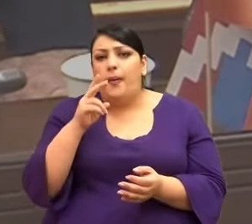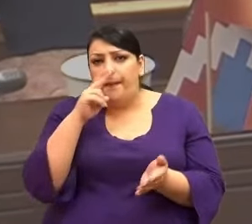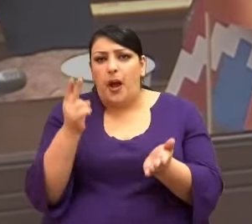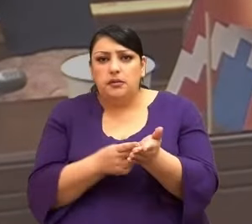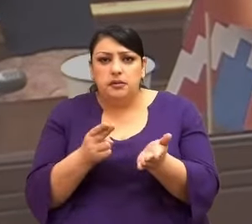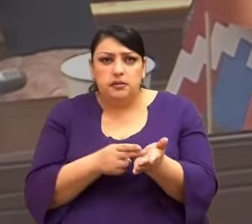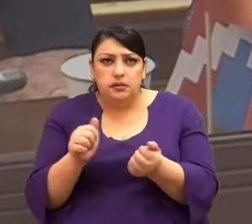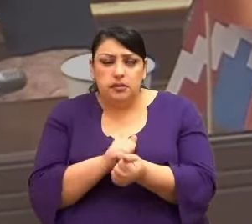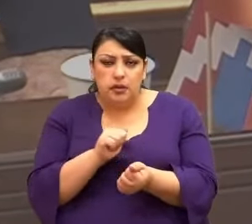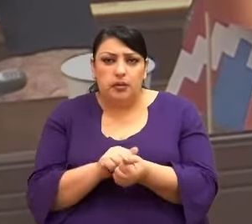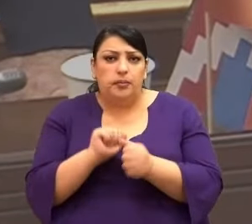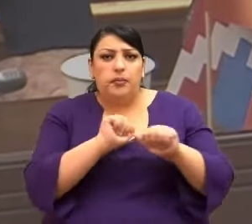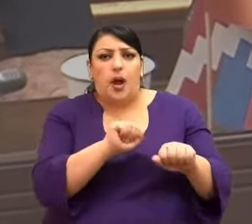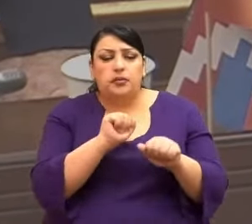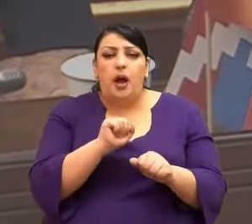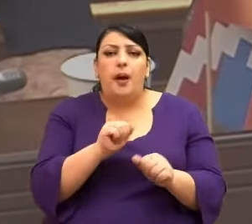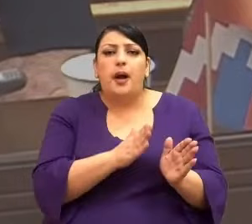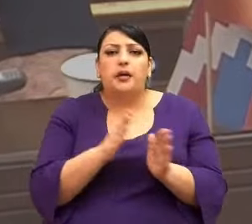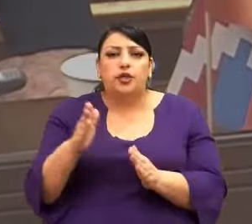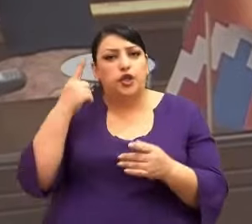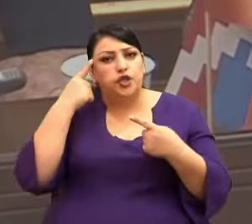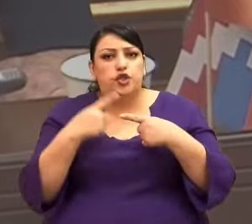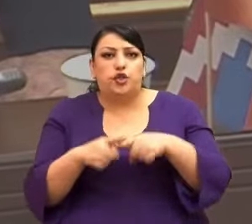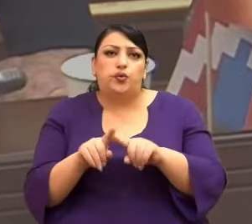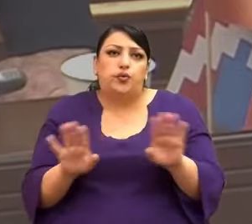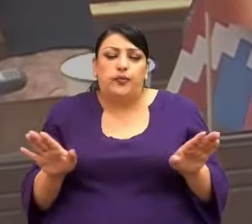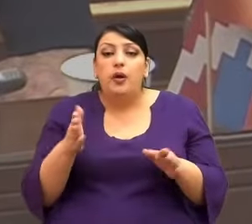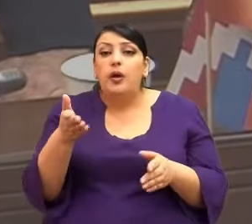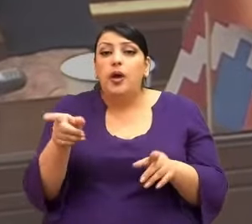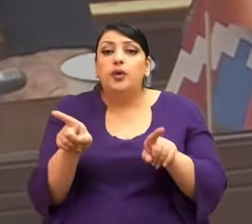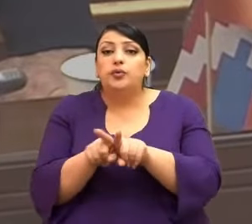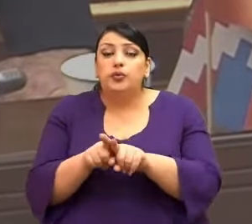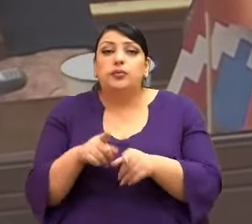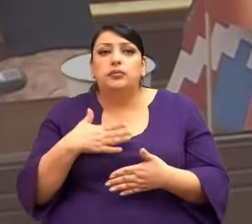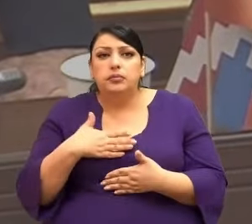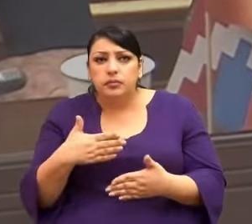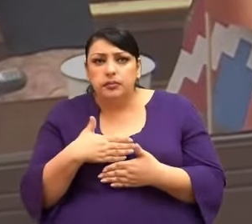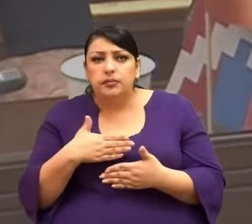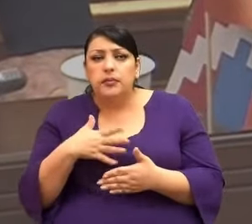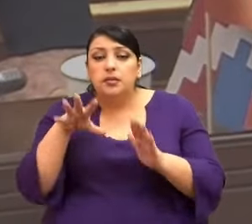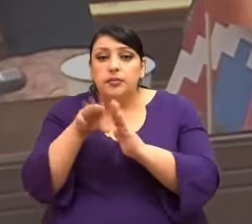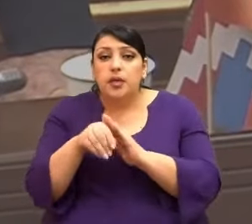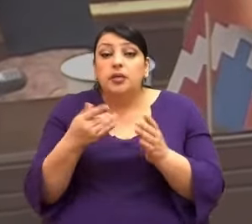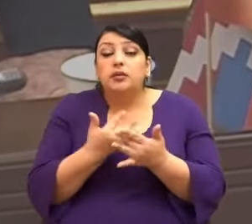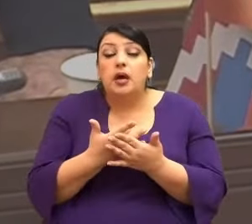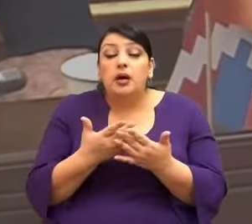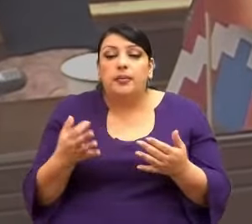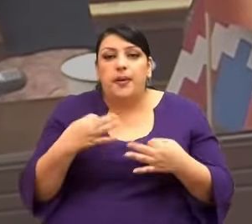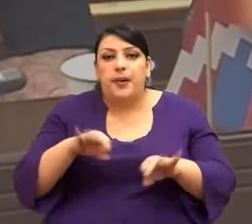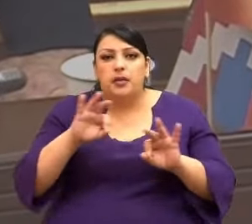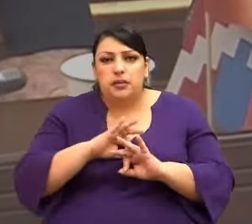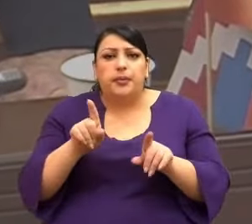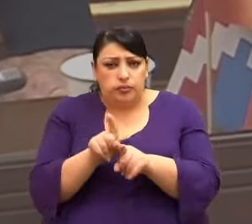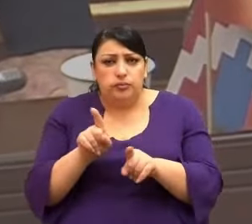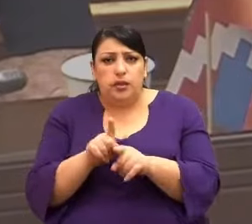պաշտպանի ինստիտուտը։ Այն դեպքում, երբ որ նույն կամավորական շրջանակներում բազմաթիվ փաստաբաներ, հատկապես